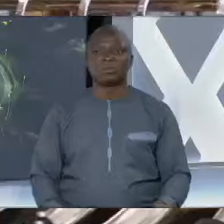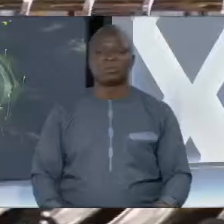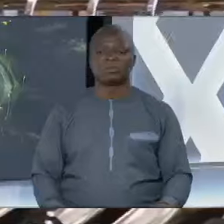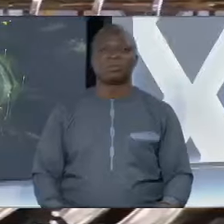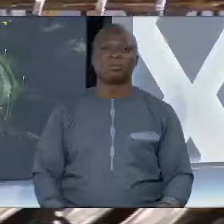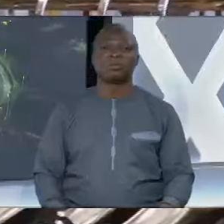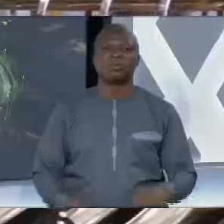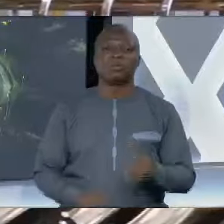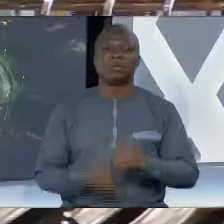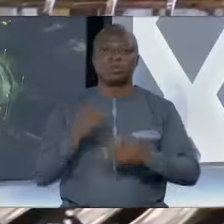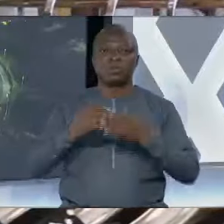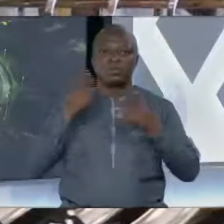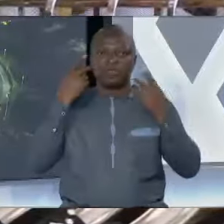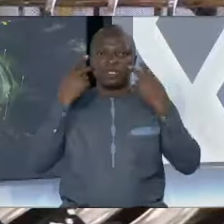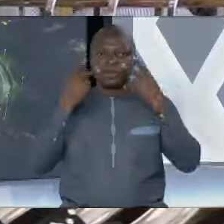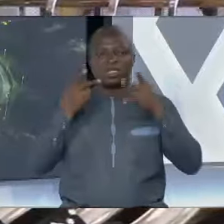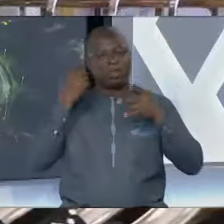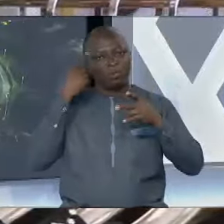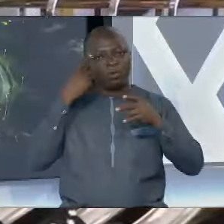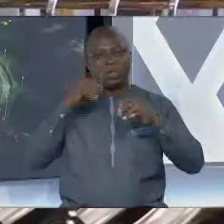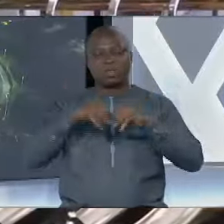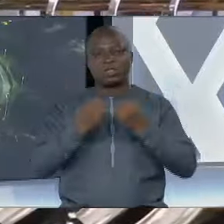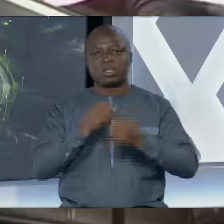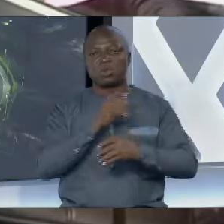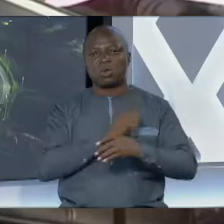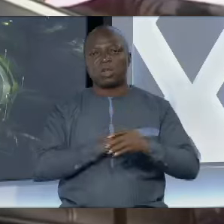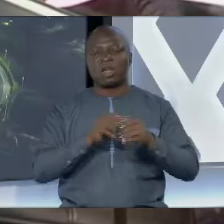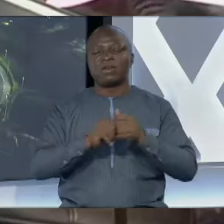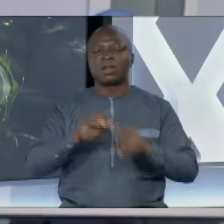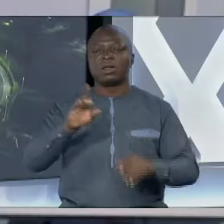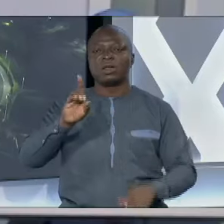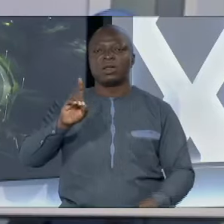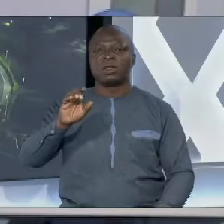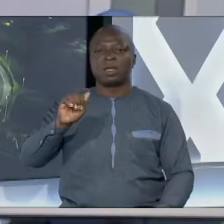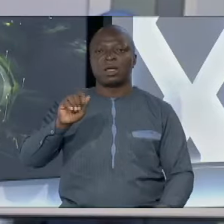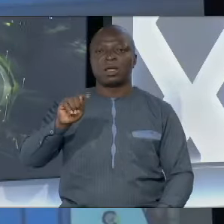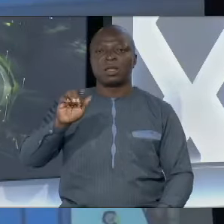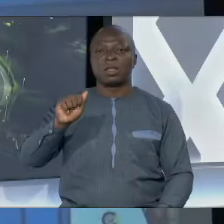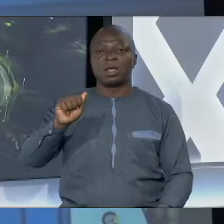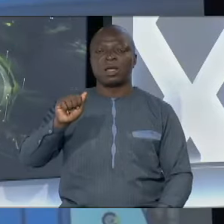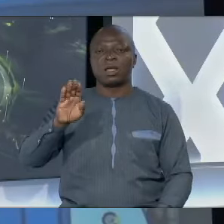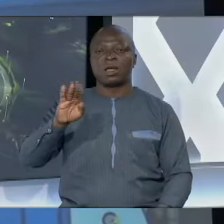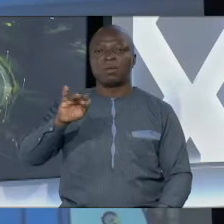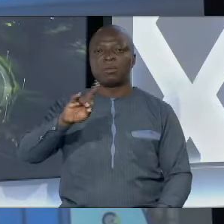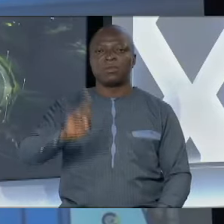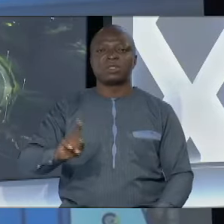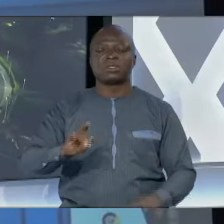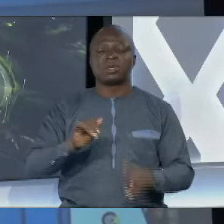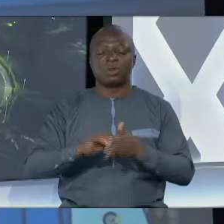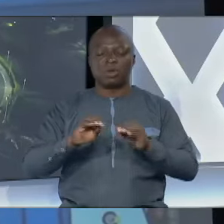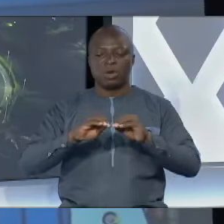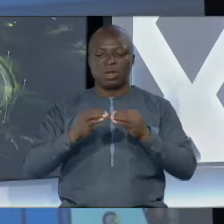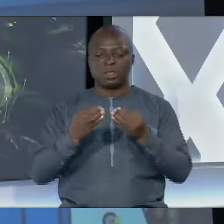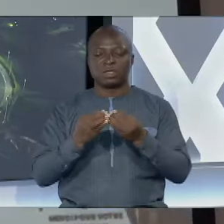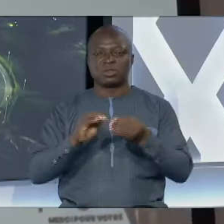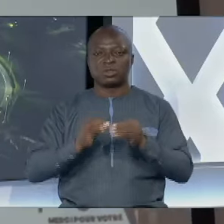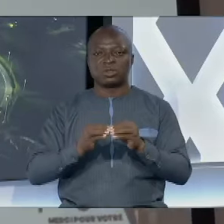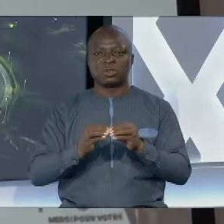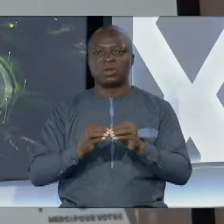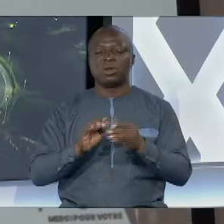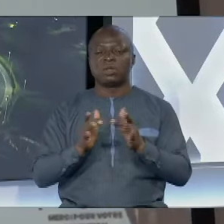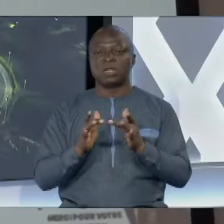Plus de visibilité pour les entreprises togolaises avec DataBiz, une plateforme en ligne. Elle met à la disposition